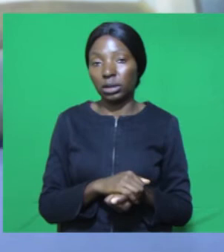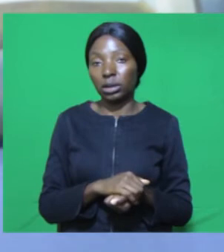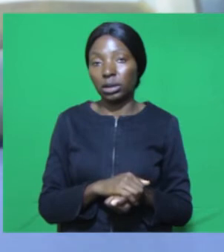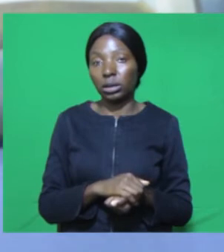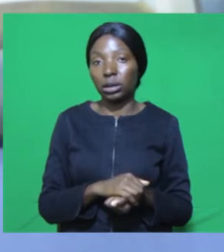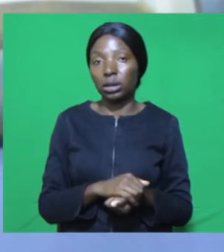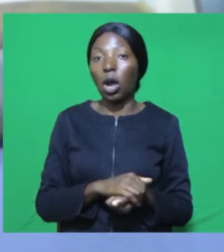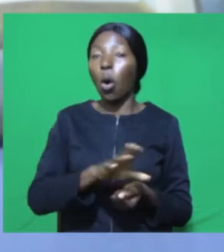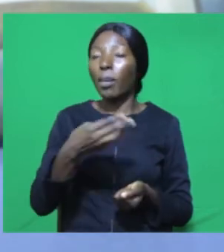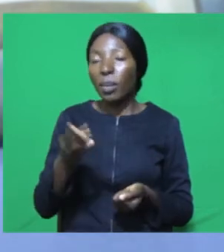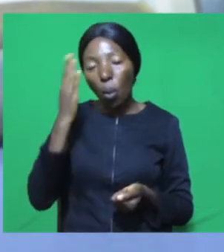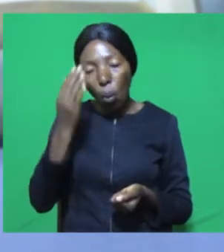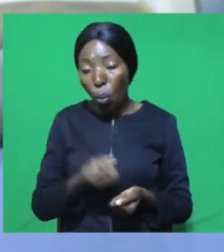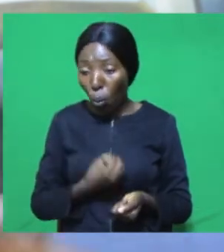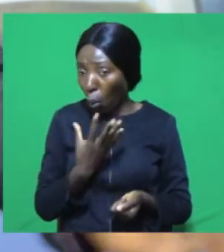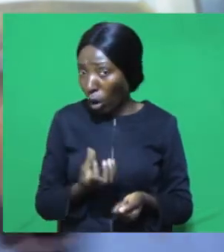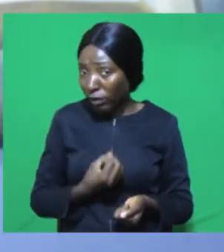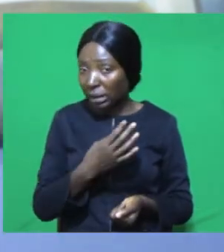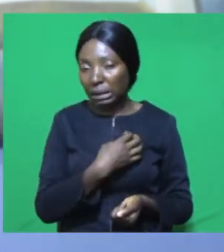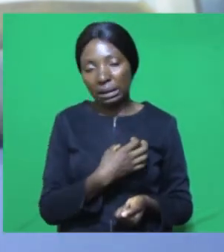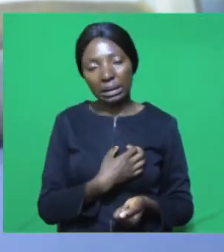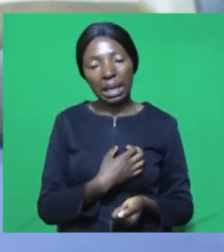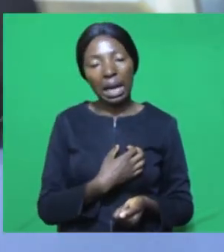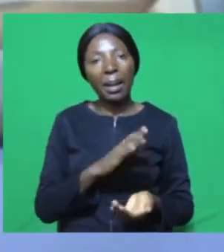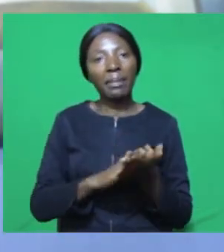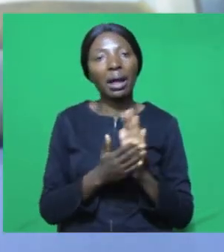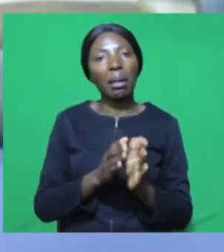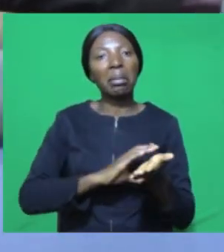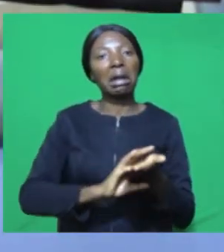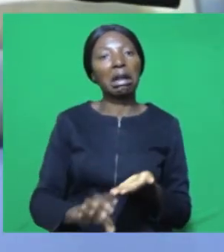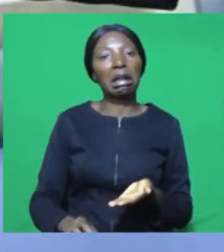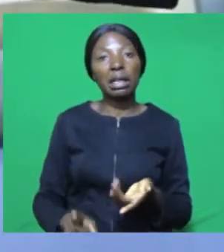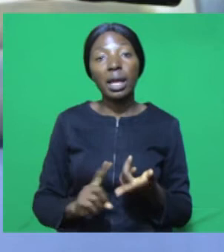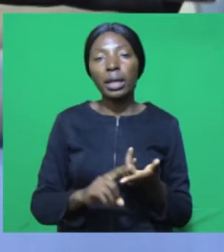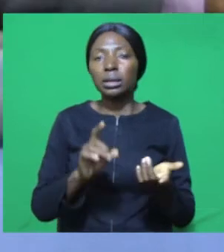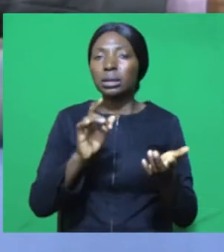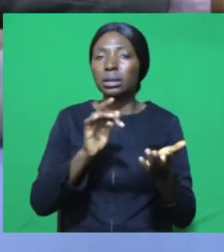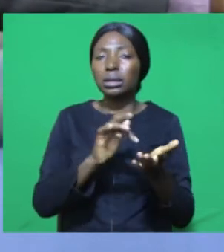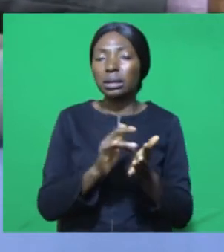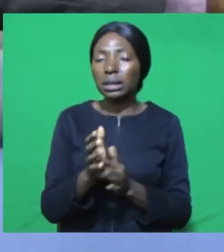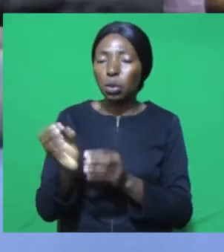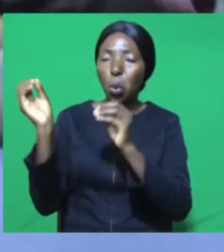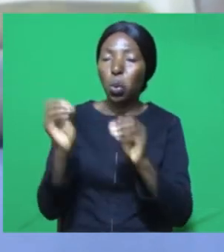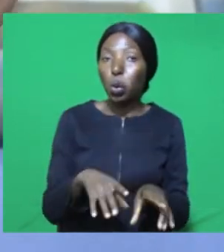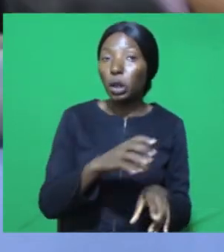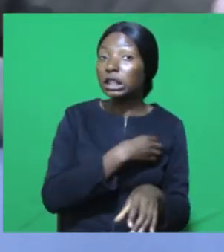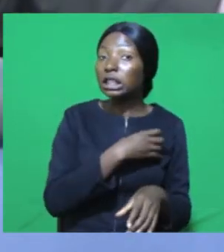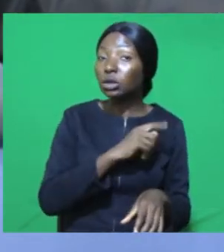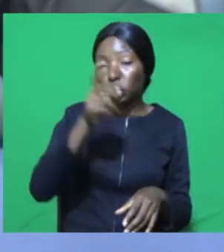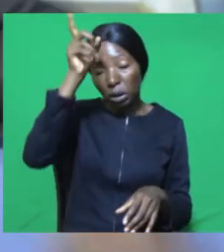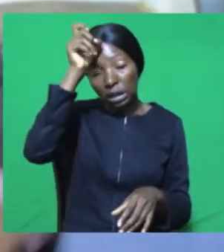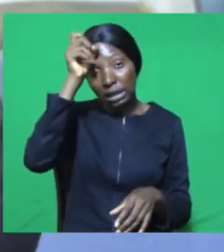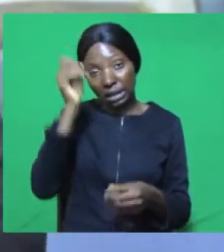vakanga vatura zvitema zvavo kuna Jesu anobuda nazvo osvikanda kuna Satani ndiwe muridzi wezvitema izvo zvoenda